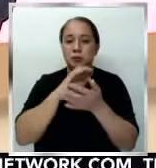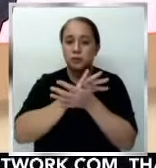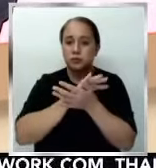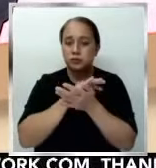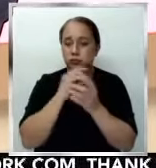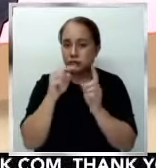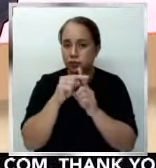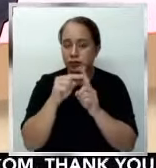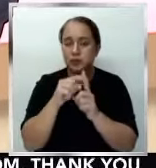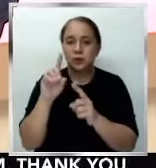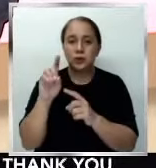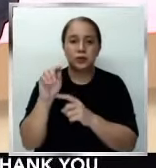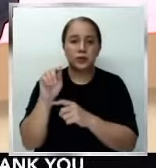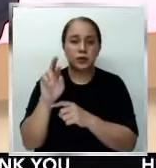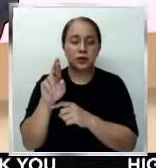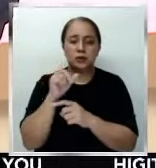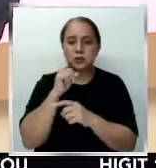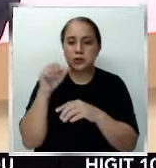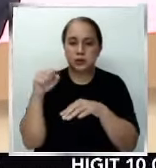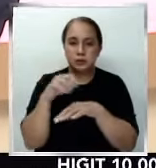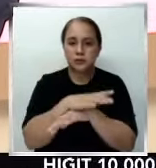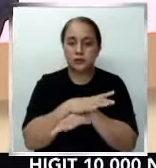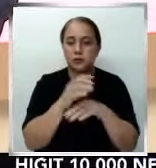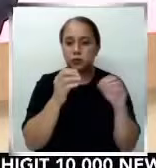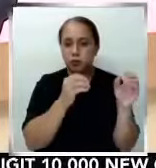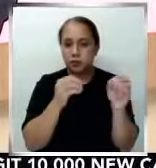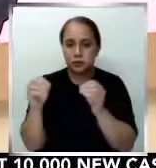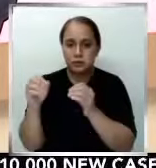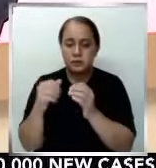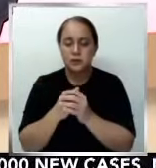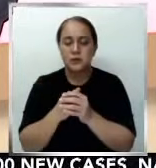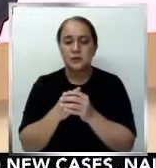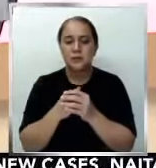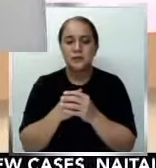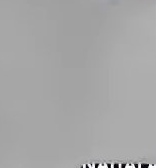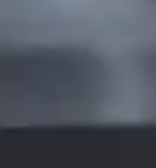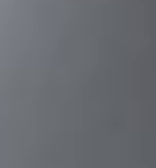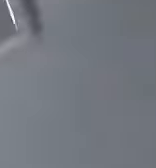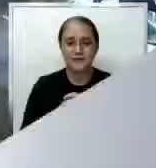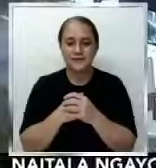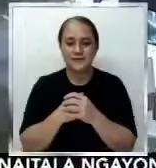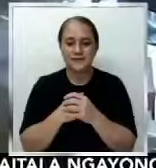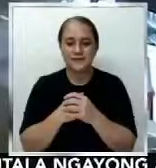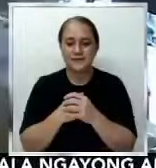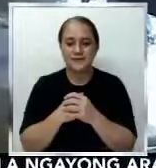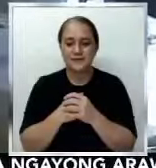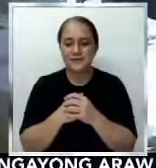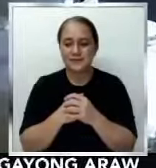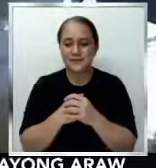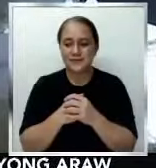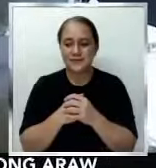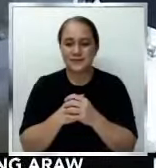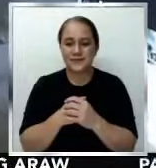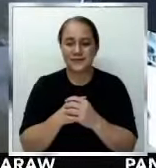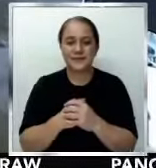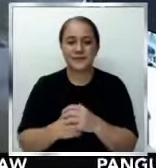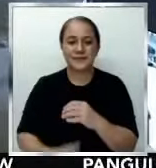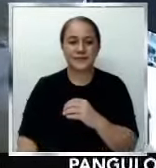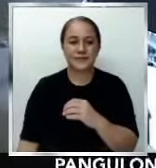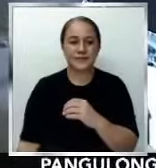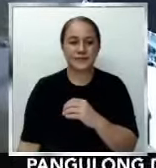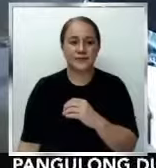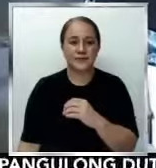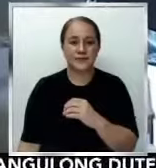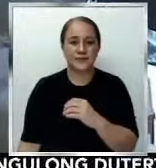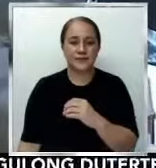DOTR, hindi nito maapektuhan ang kanilang operasyon. Nakatutok si June Veneracion. Ano po, isa lang. Negative